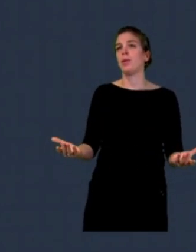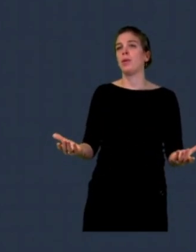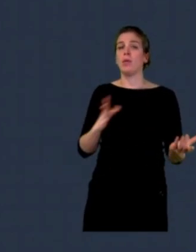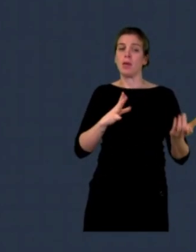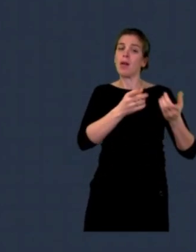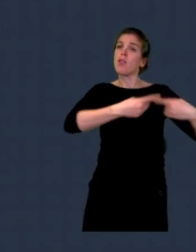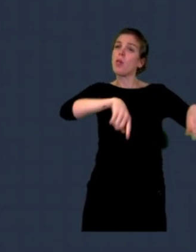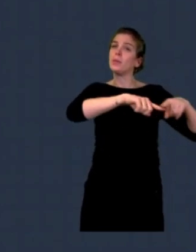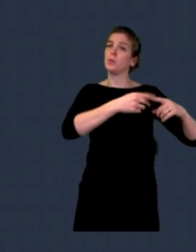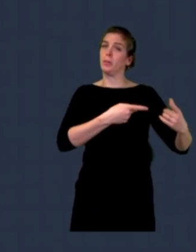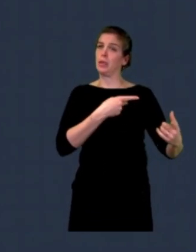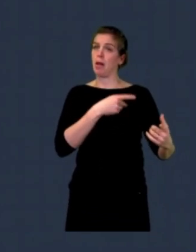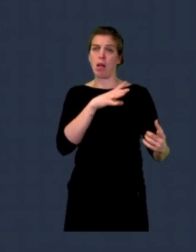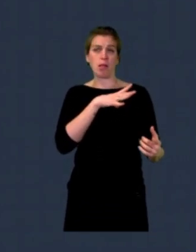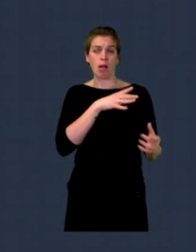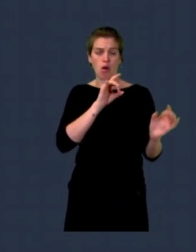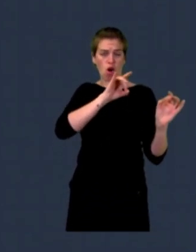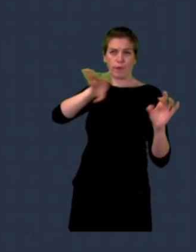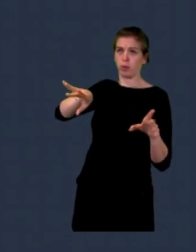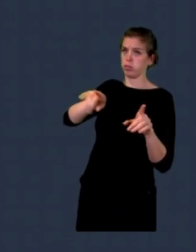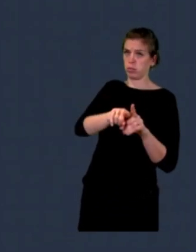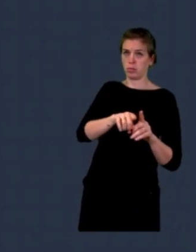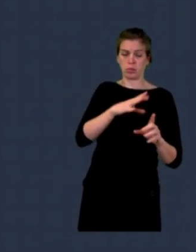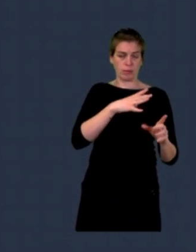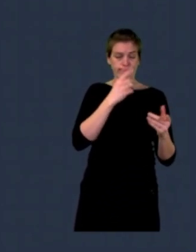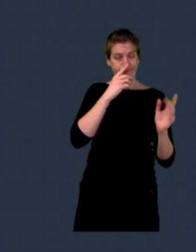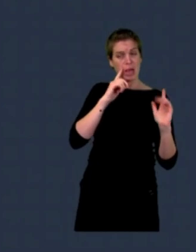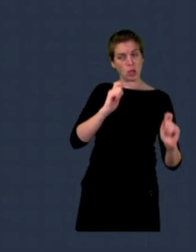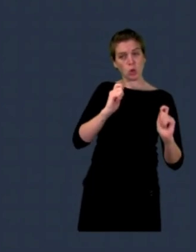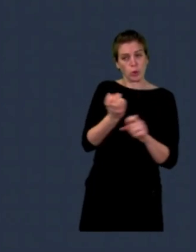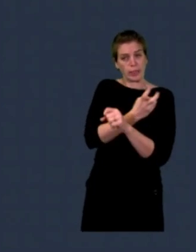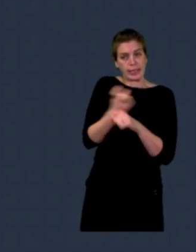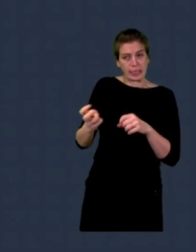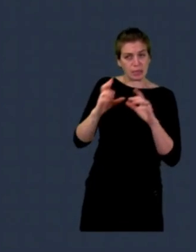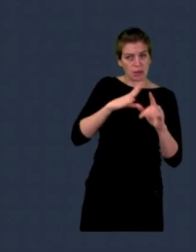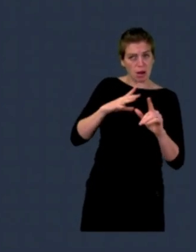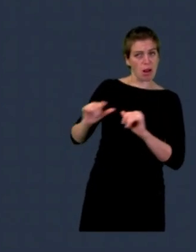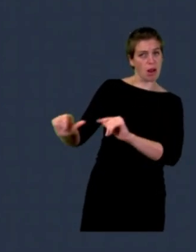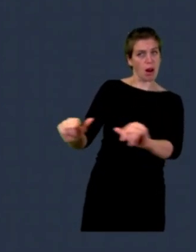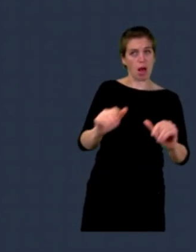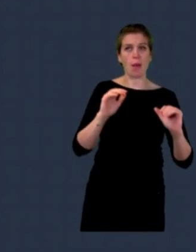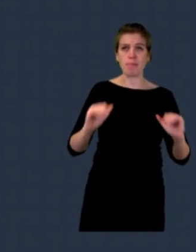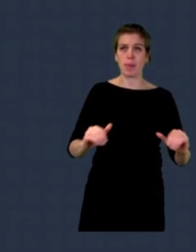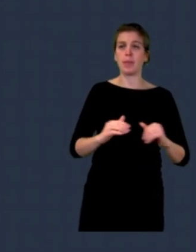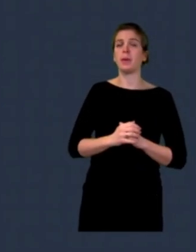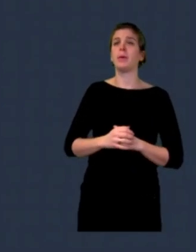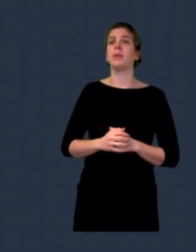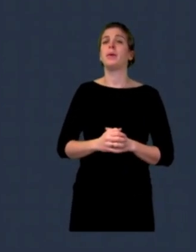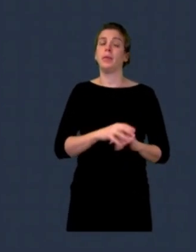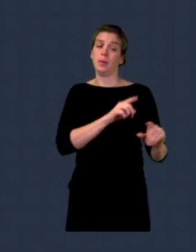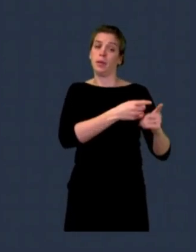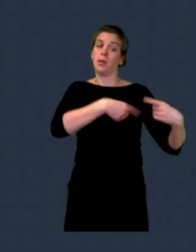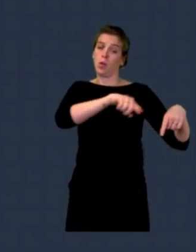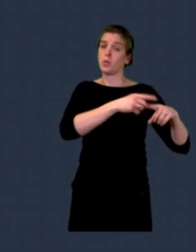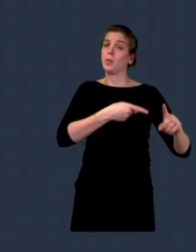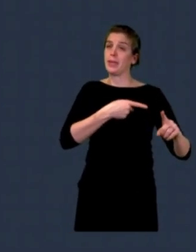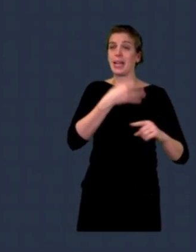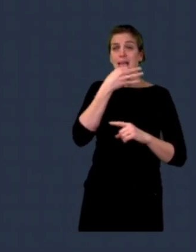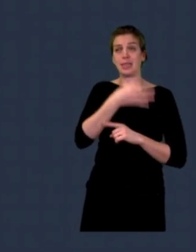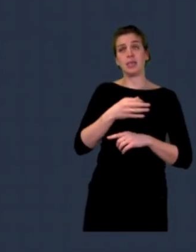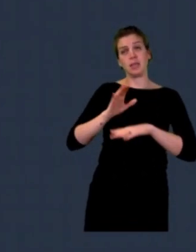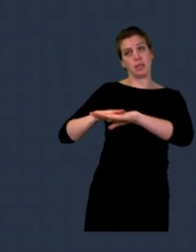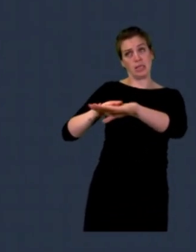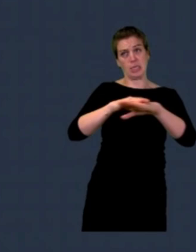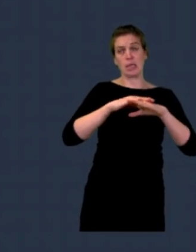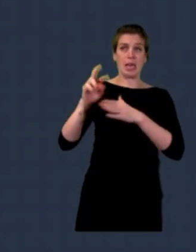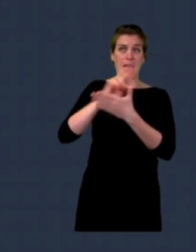région refusent de participer à votre campagne car ils dénoncent les risques associés à cette démarche. Ils rappellent à chaque fois que la campagne de dépistage massif